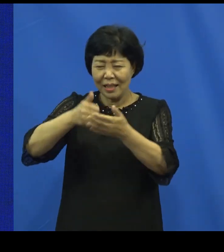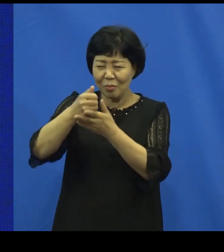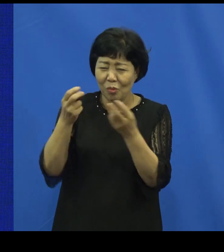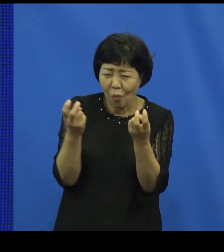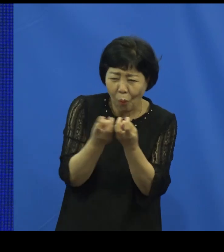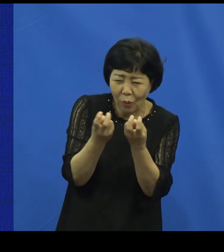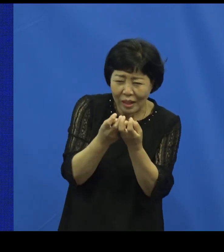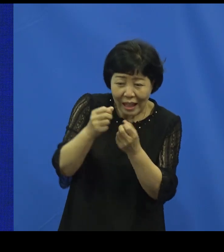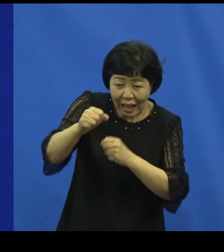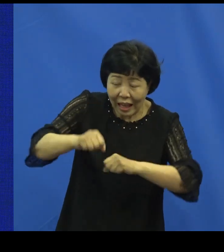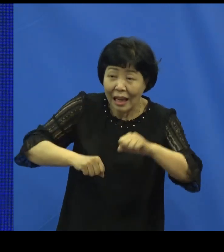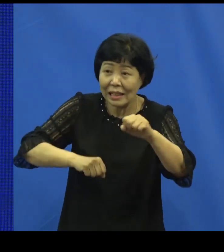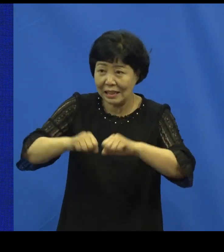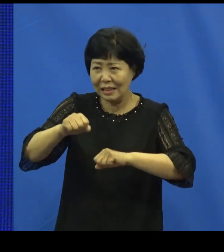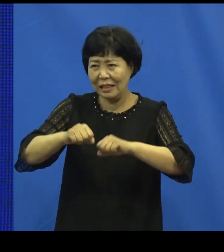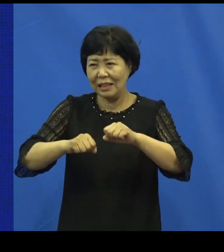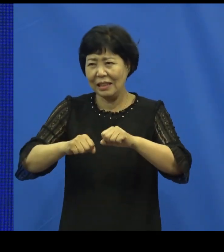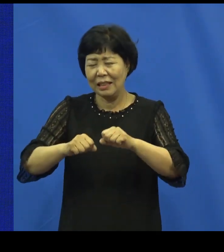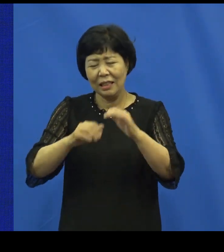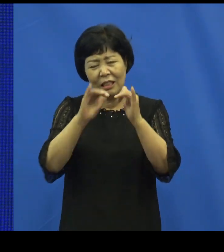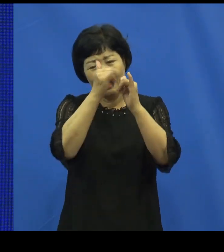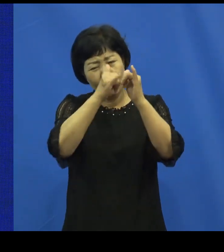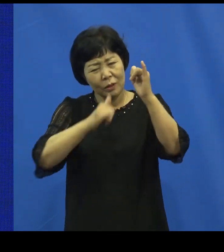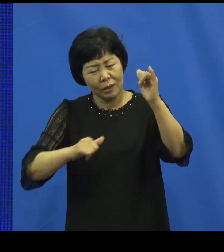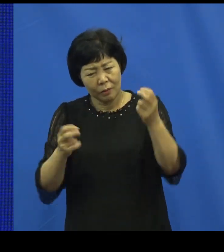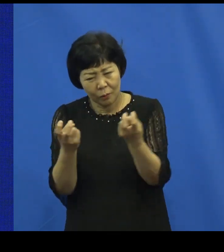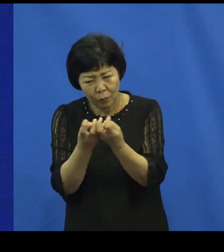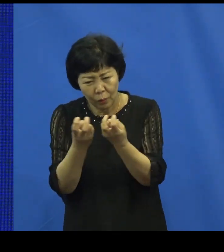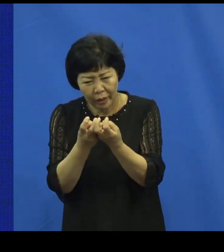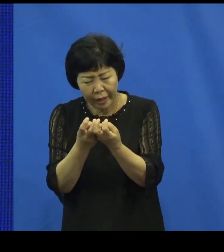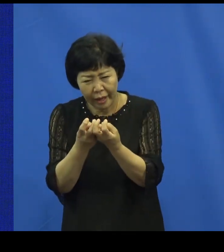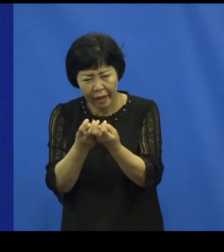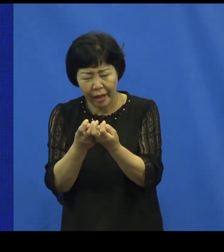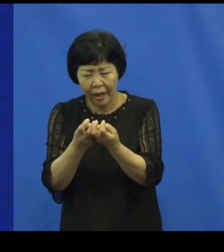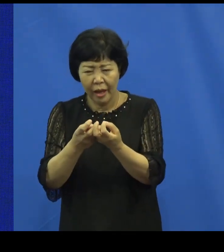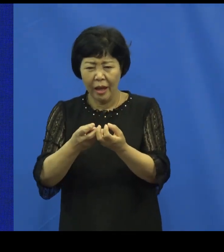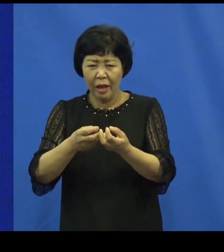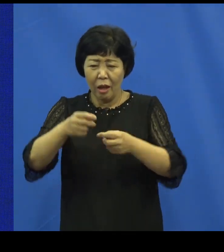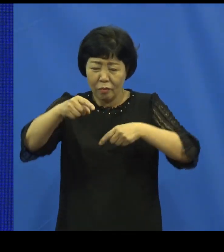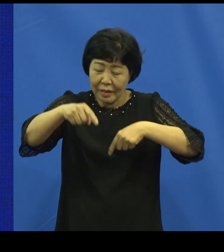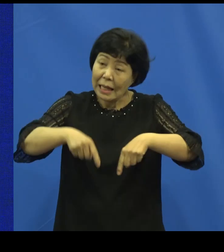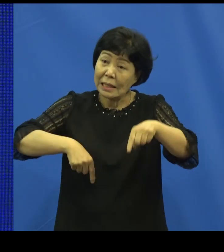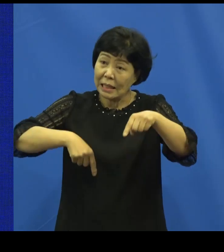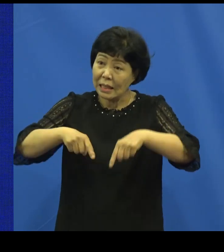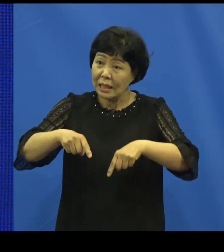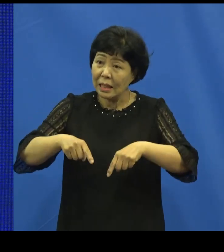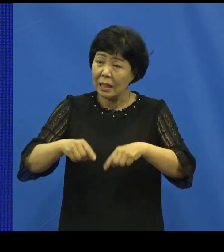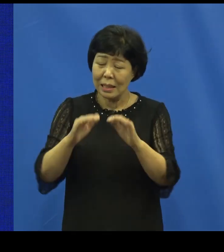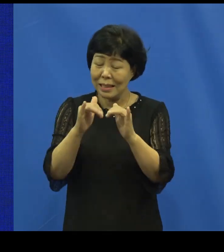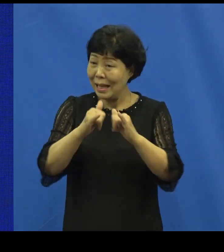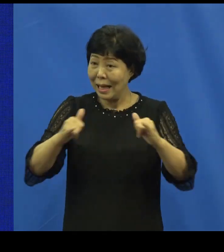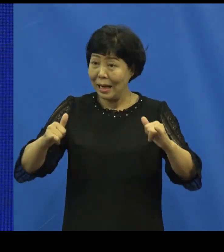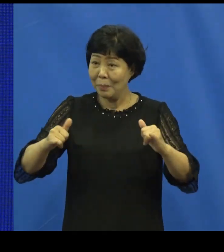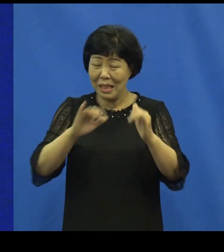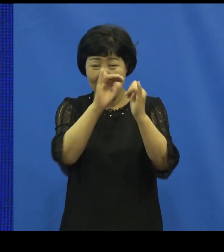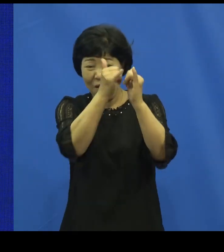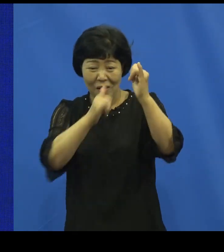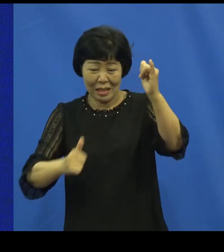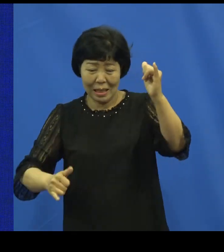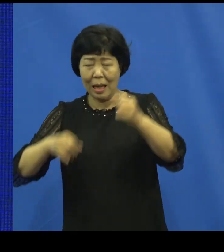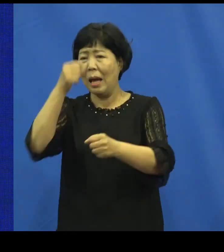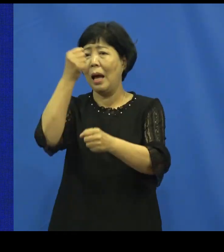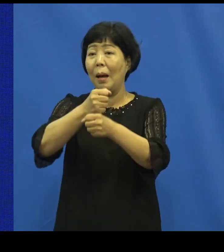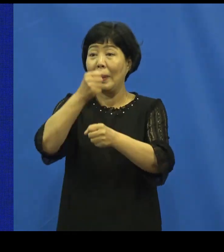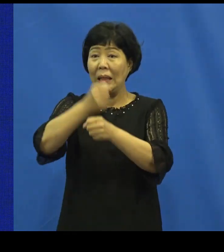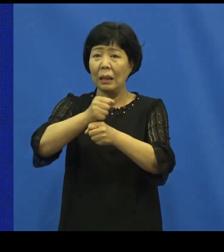하시느냐? 하나님이 역사를 어떻게 움직여 가시나. 인류 역사의 문명을 인간이 만들어가는 게 아니고 하나님이 만들어 가시는 거거든요.